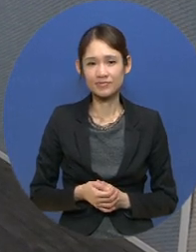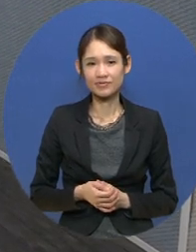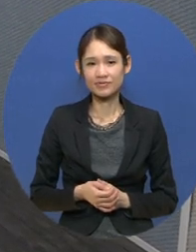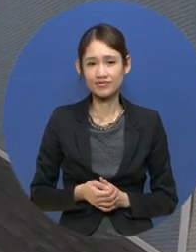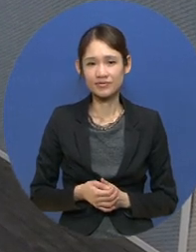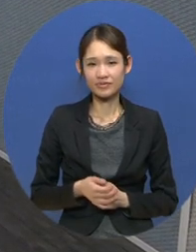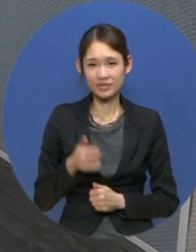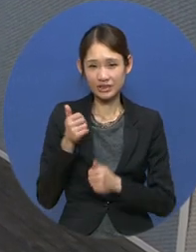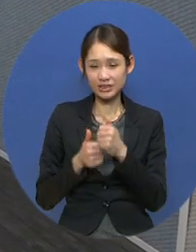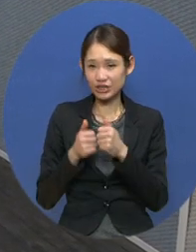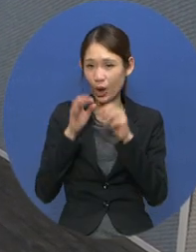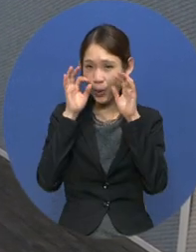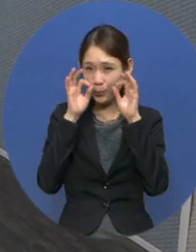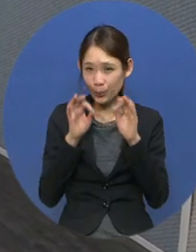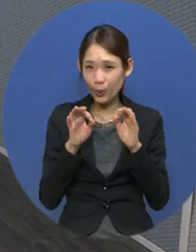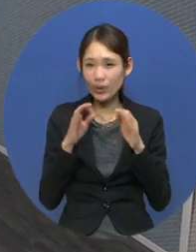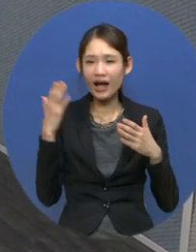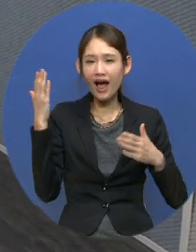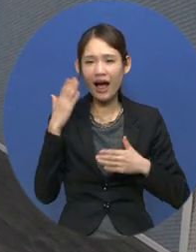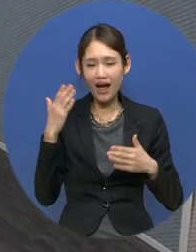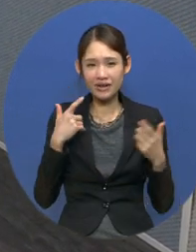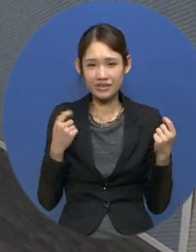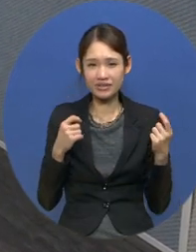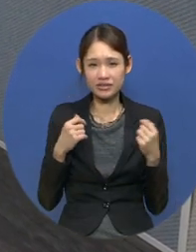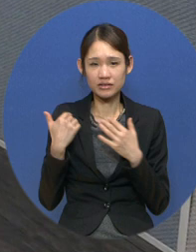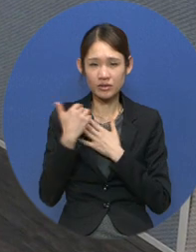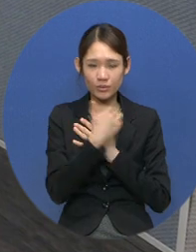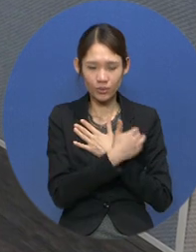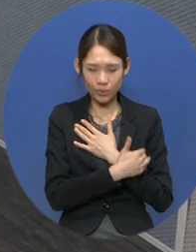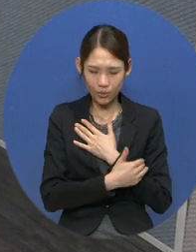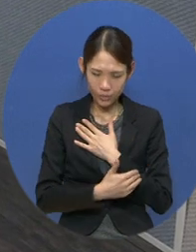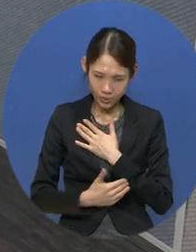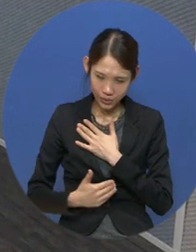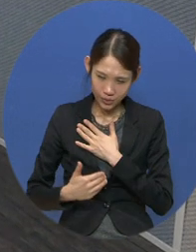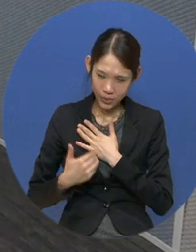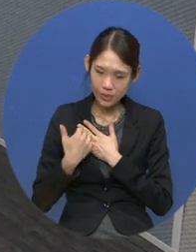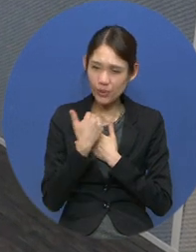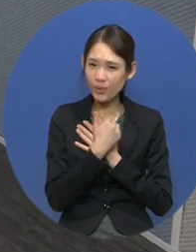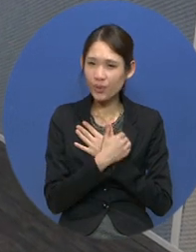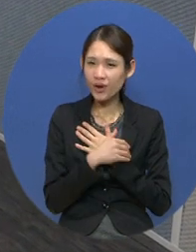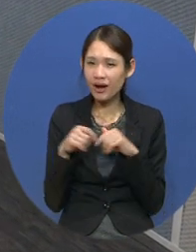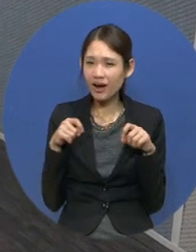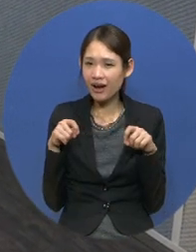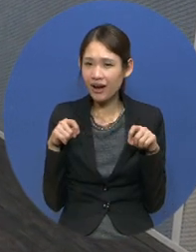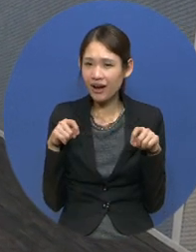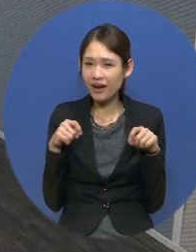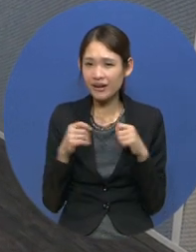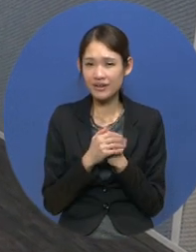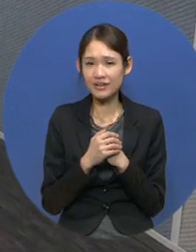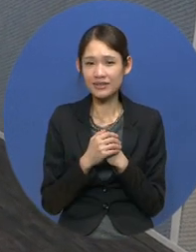학생처럼 온몸이 떨려.